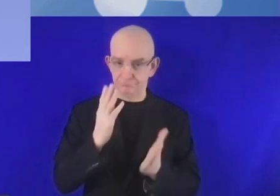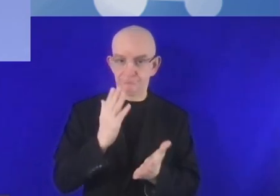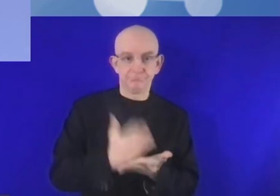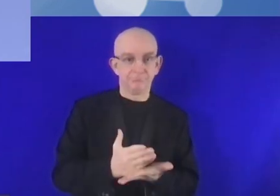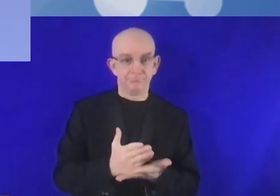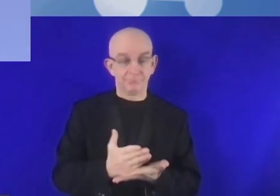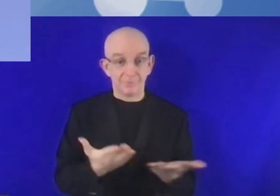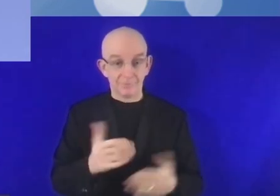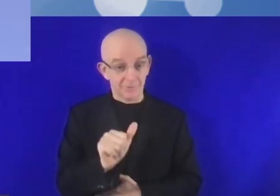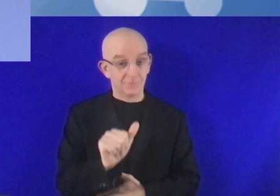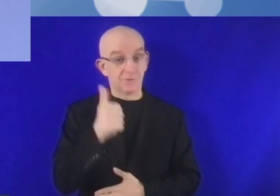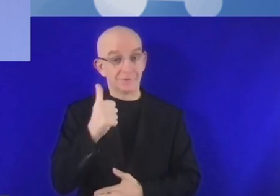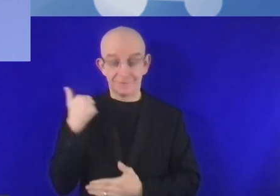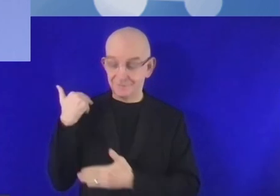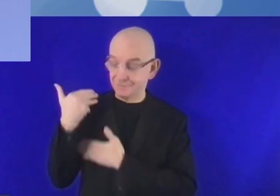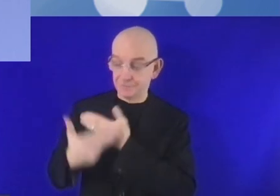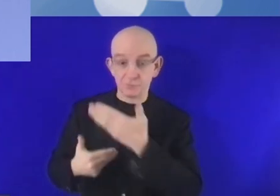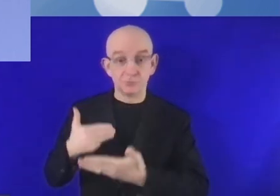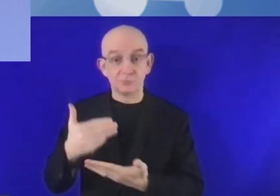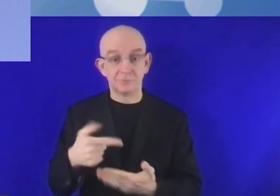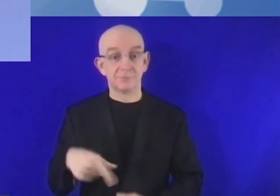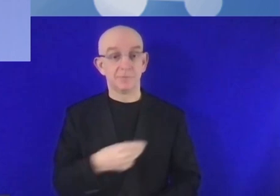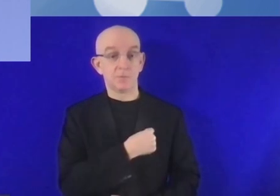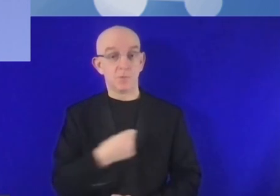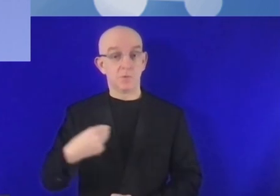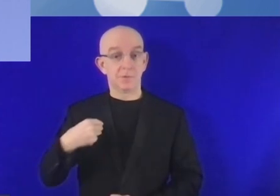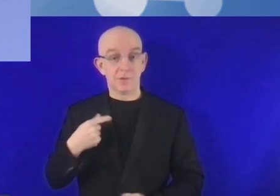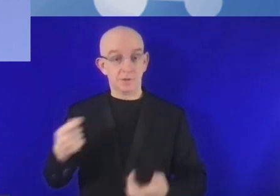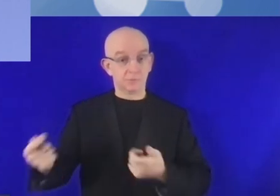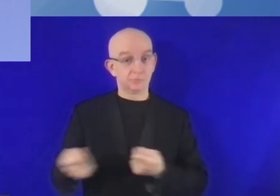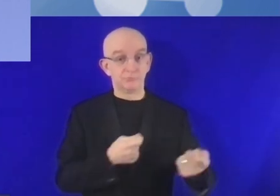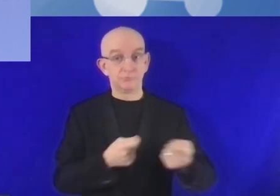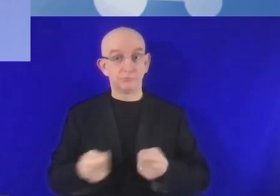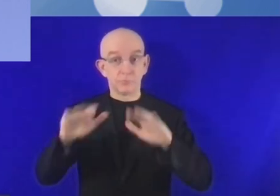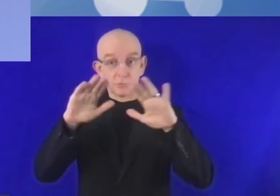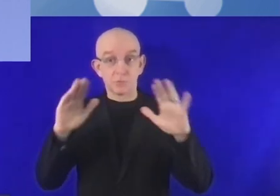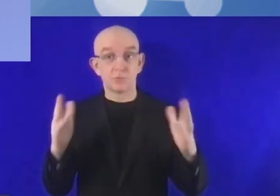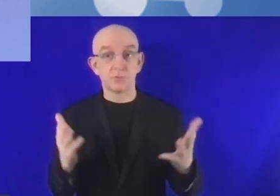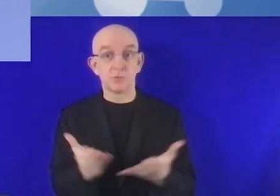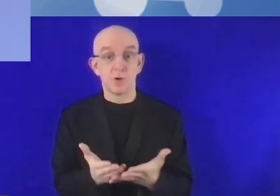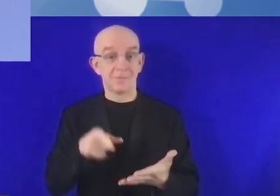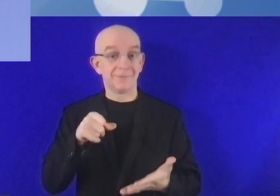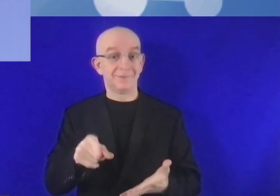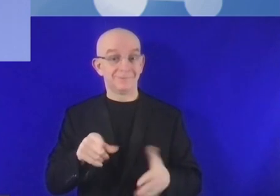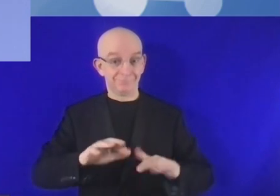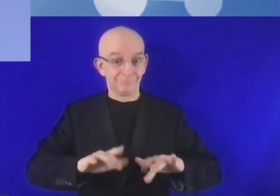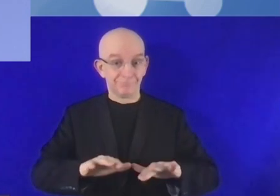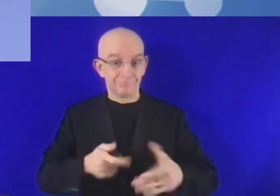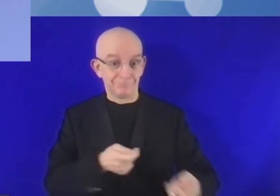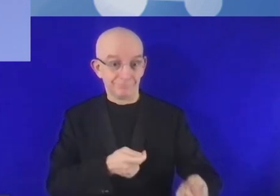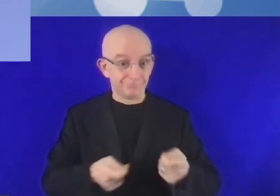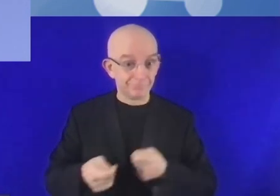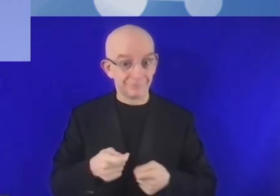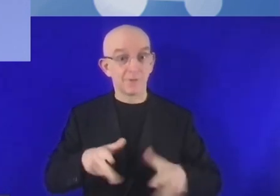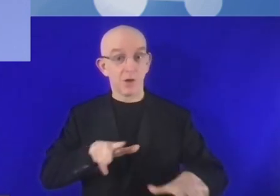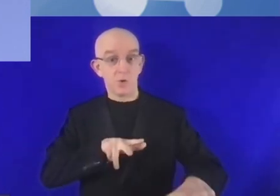teraz w cyfrowym świecie. To fakt. Po raz pierwszy w historii spotykamy się tutaj na szczycie cyfrowym ONZ w